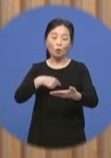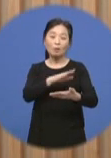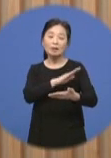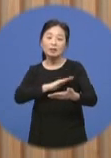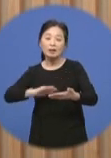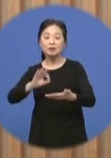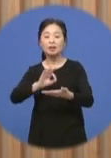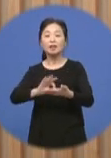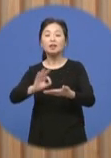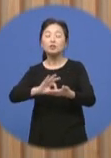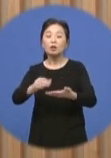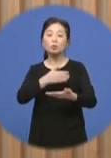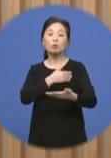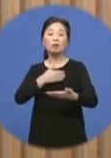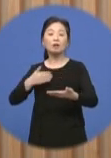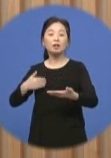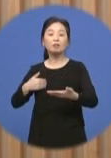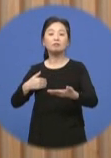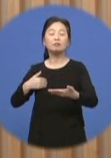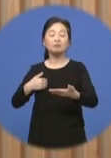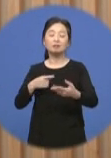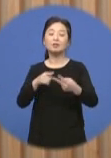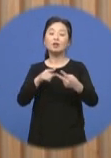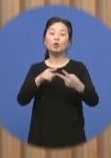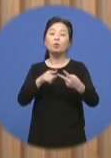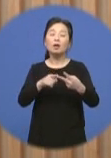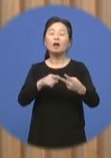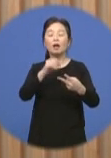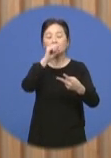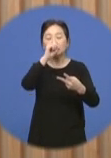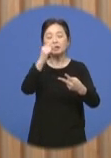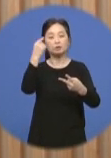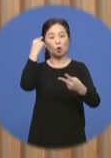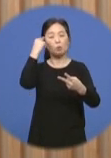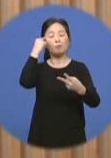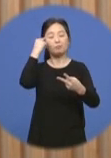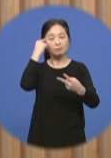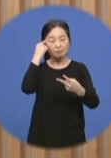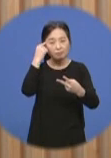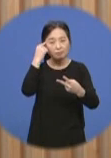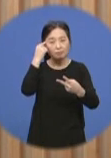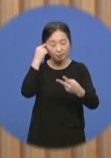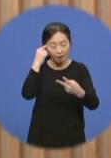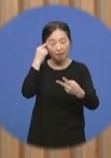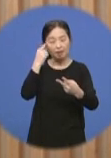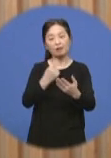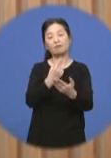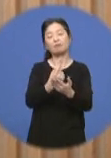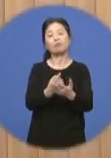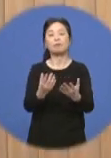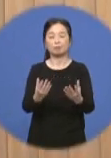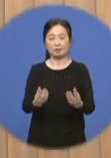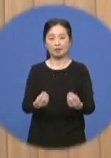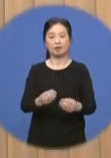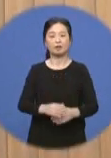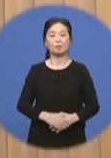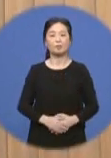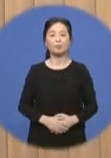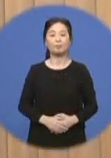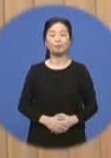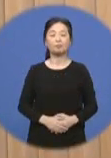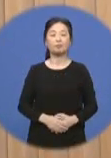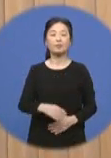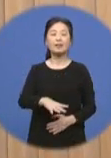が、ここ結構大きなファクターとして、あったので参加してみようかなと思いました。 最初